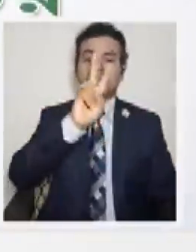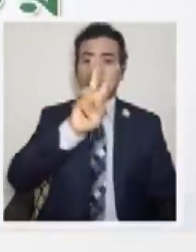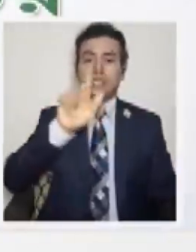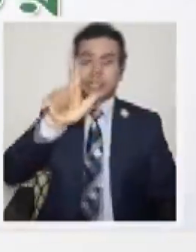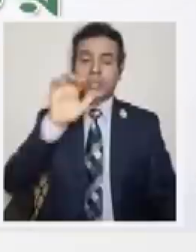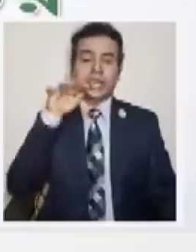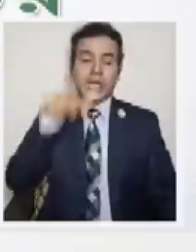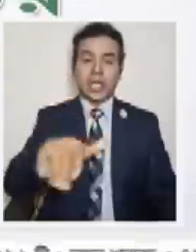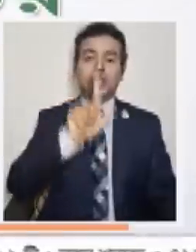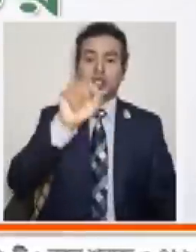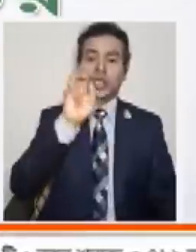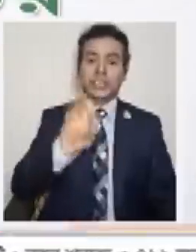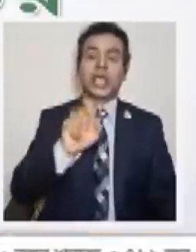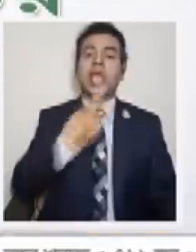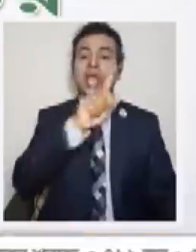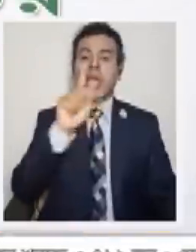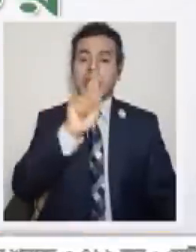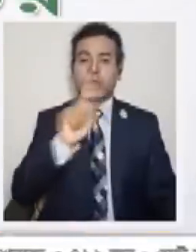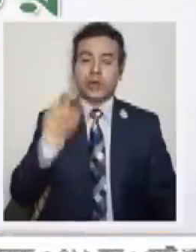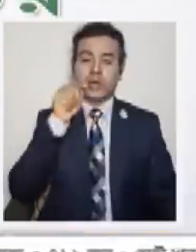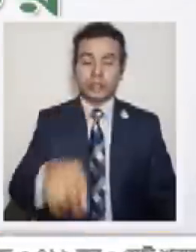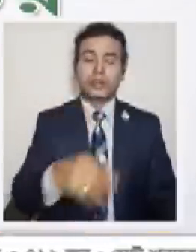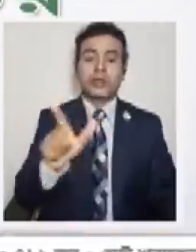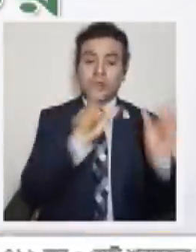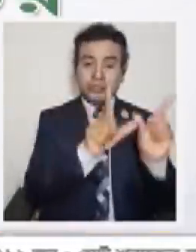1,74,156টি এবং এ পর্যন্ত ফোন কল গ্রহণ করা হয়েছে